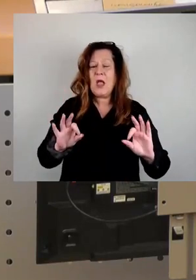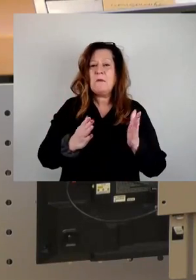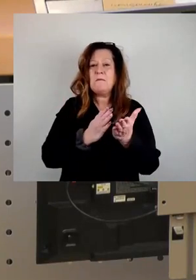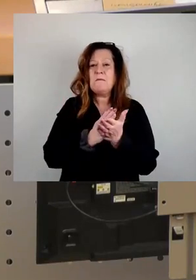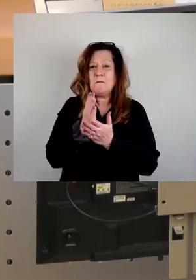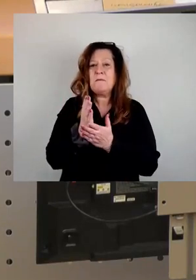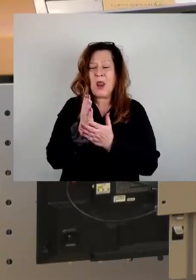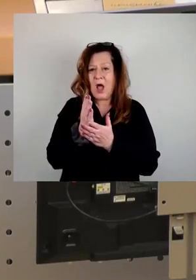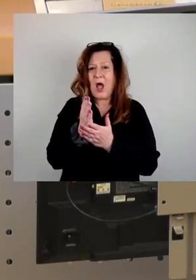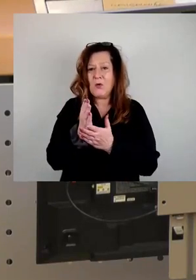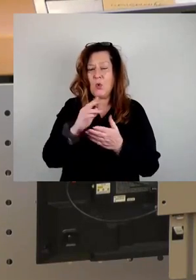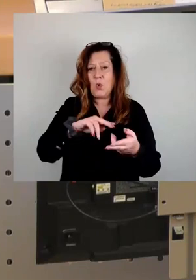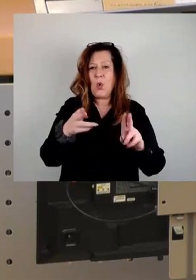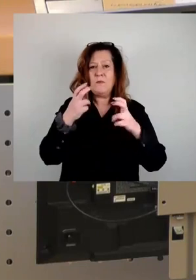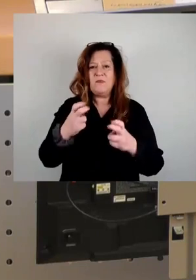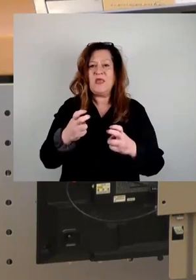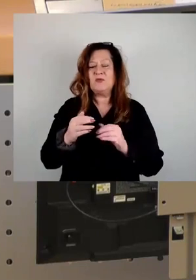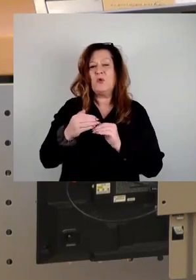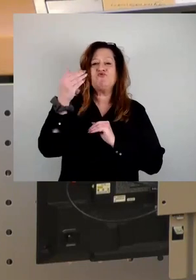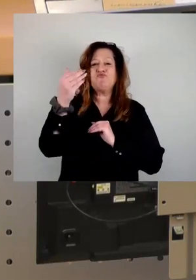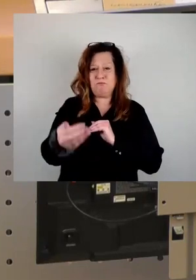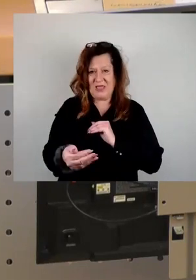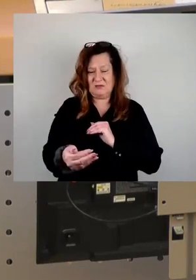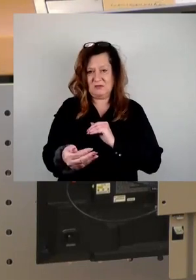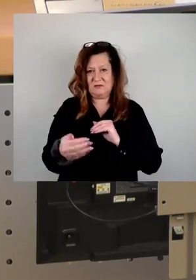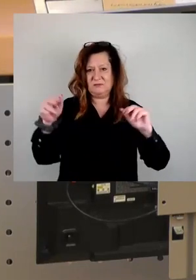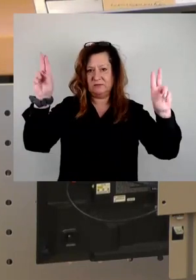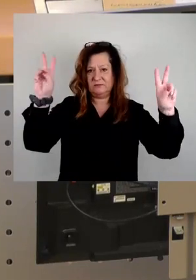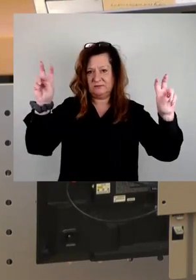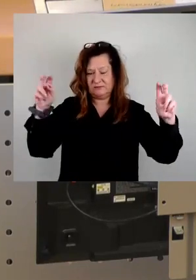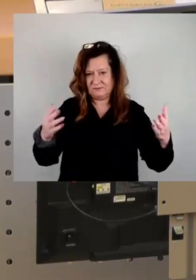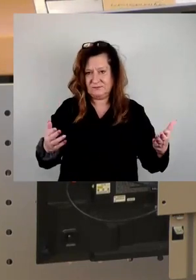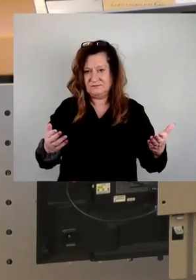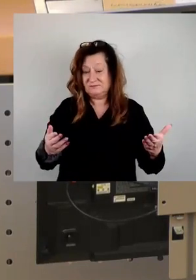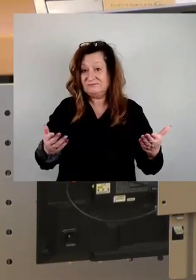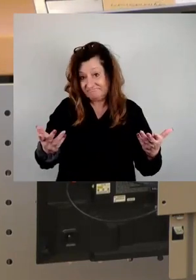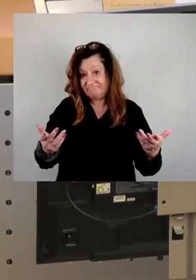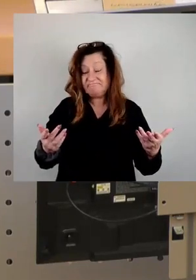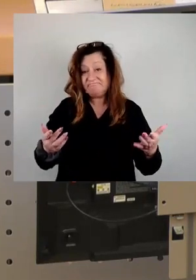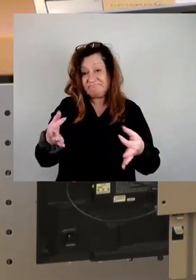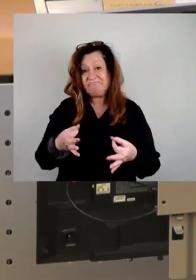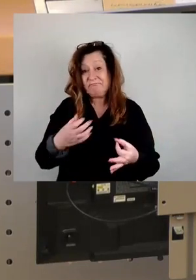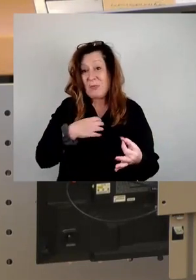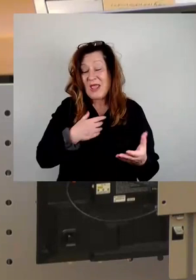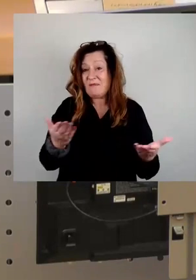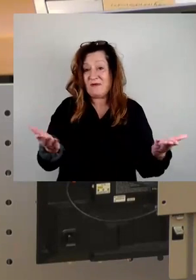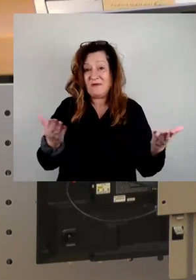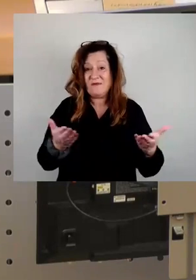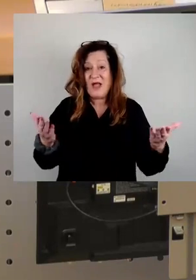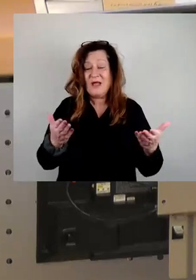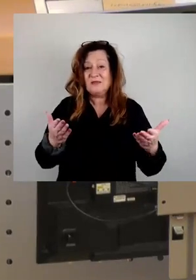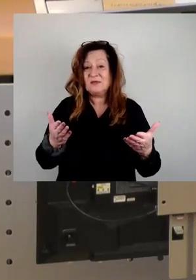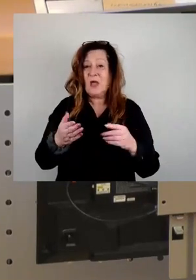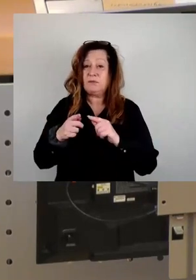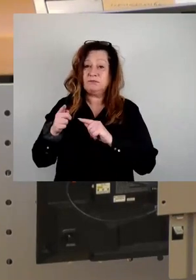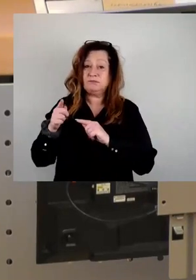erst später. Und ein Problem ist nämlich zum Beispiel für uns diese weite Entfernung zwischen